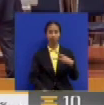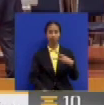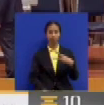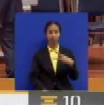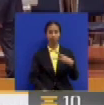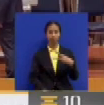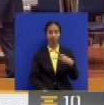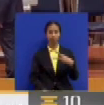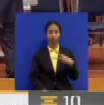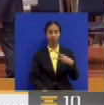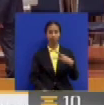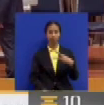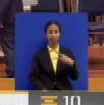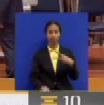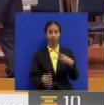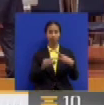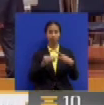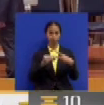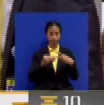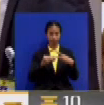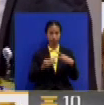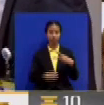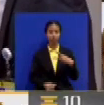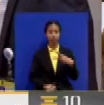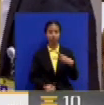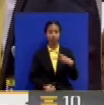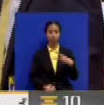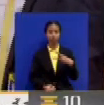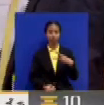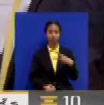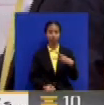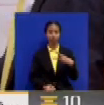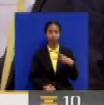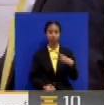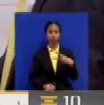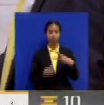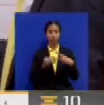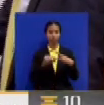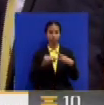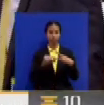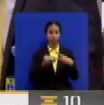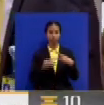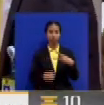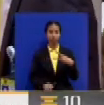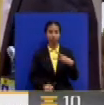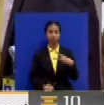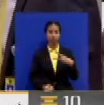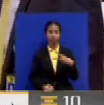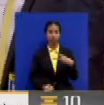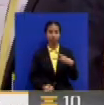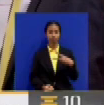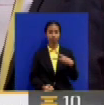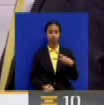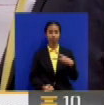มกันนะประชาธิปัตย์กับภูมิใจไทยรวมกันเนี่ยก็103เสียงนะคะพี่โสของพลังประชารัฐของเขาก็